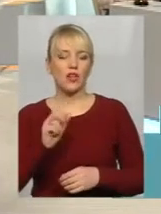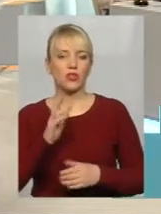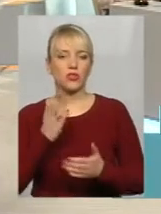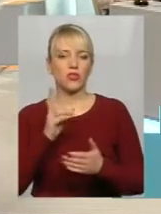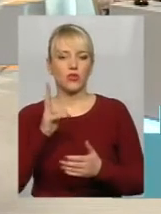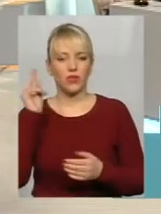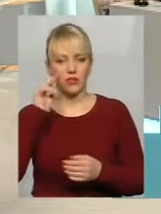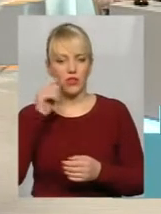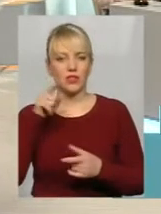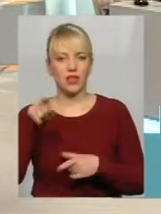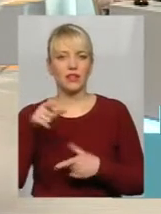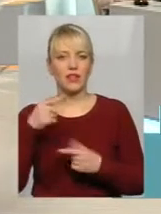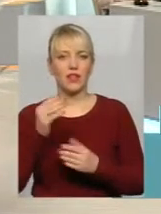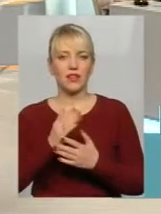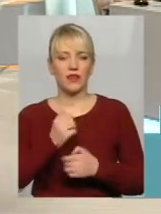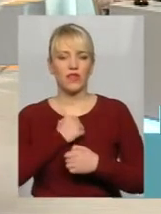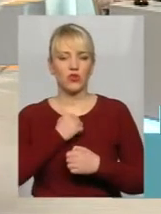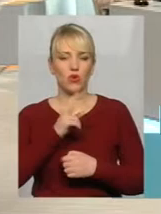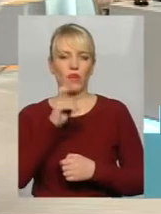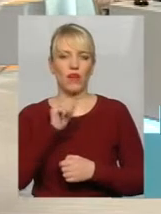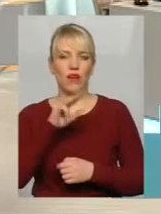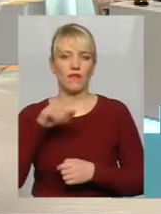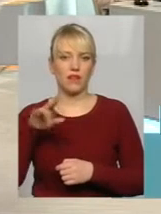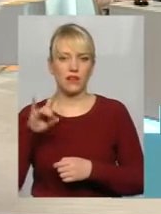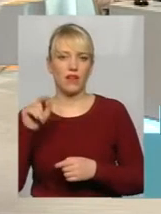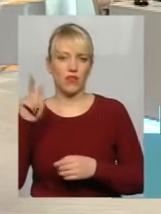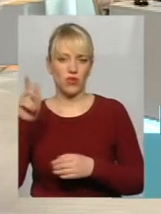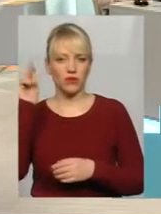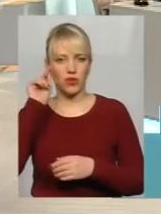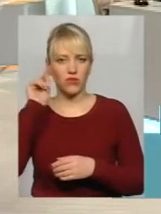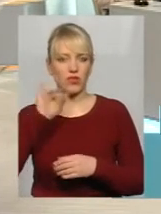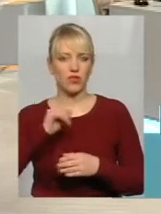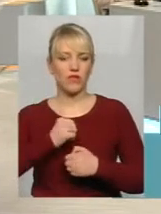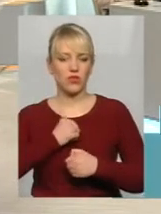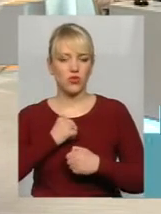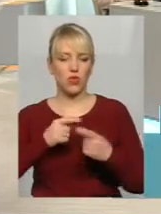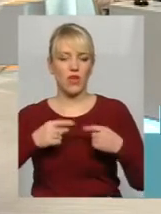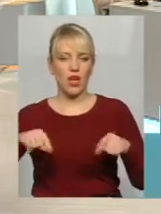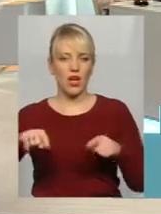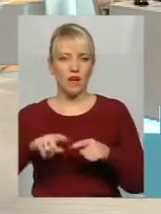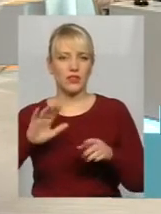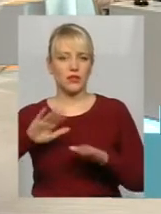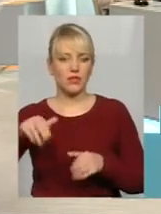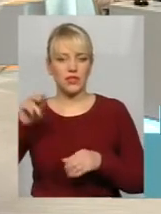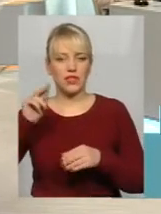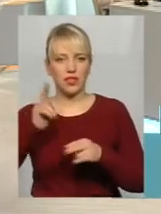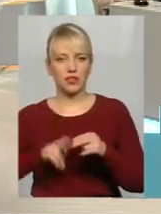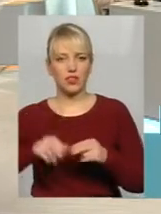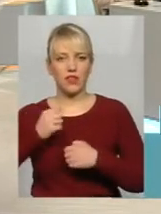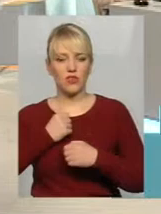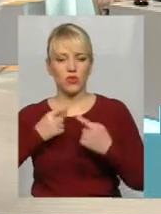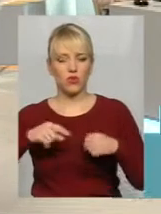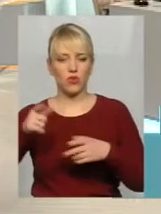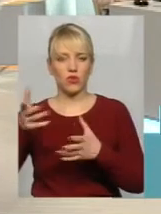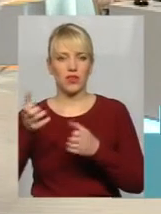є військова кафедра, що з ними? Вони проходять навчання на військовій кафедрі. Після закінчення військової кафедри вони отримують військове